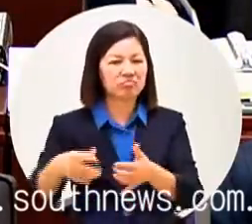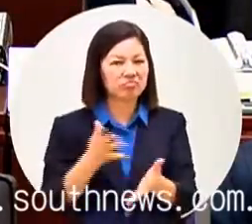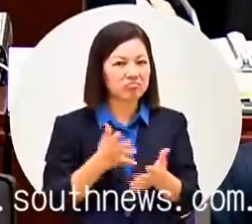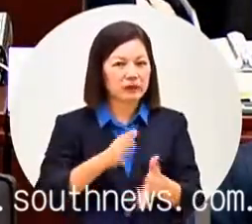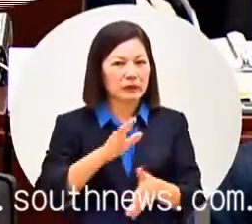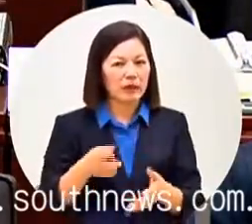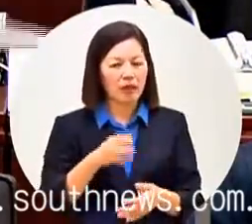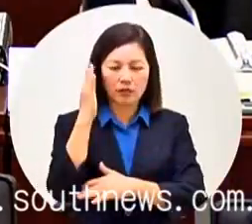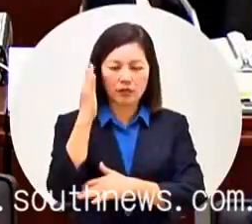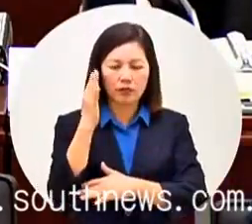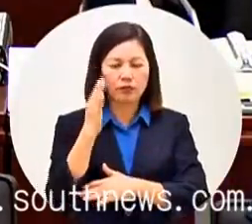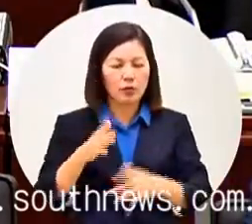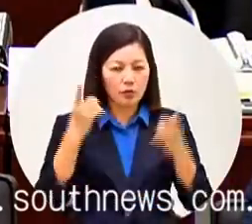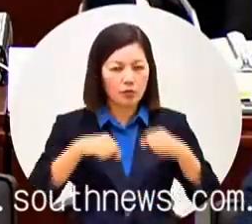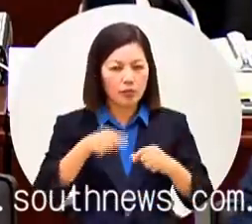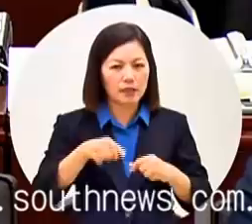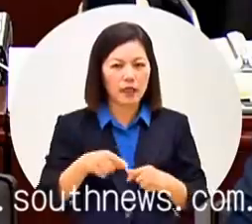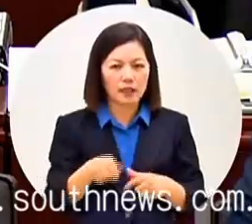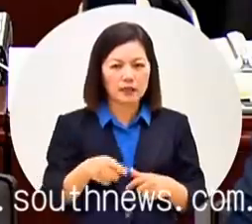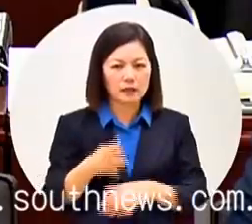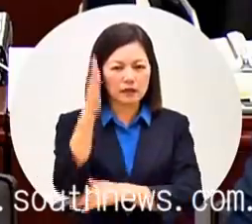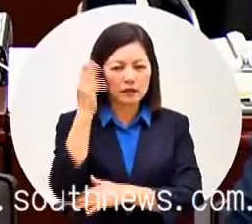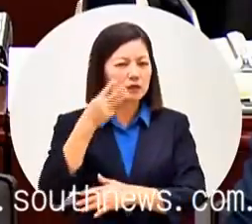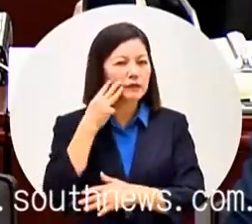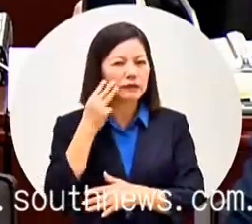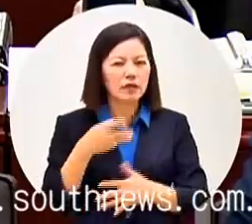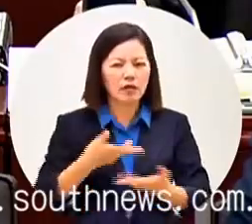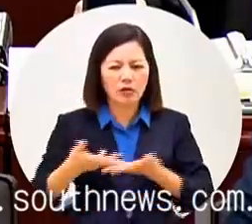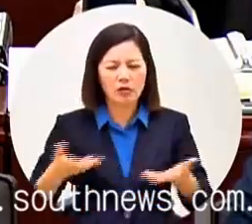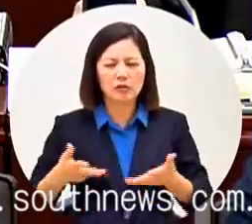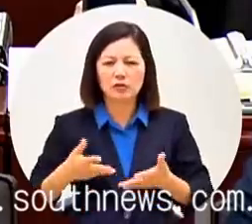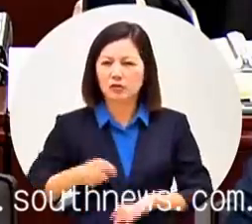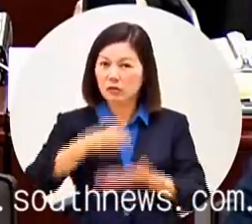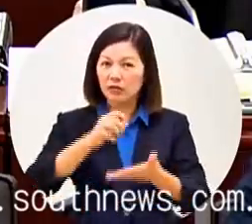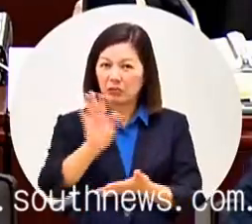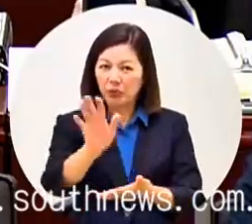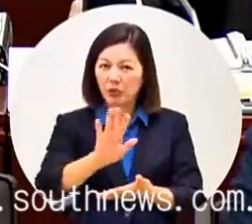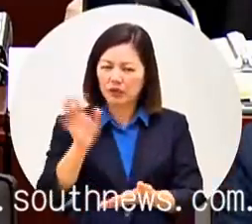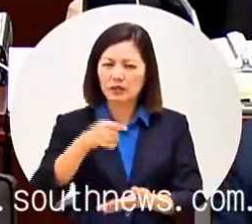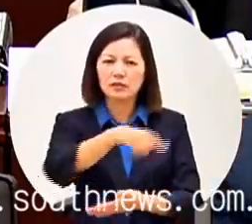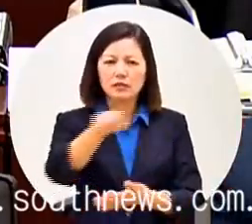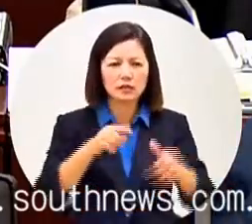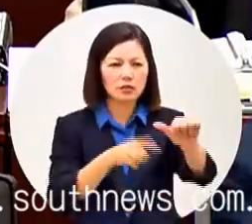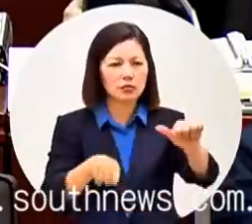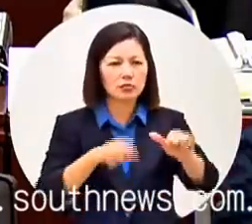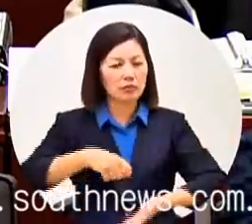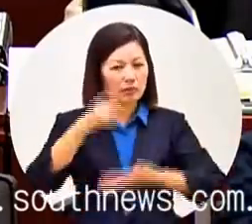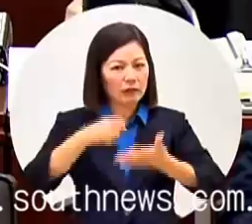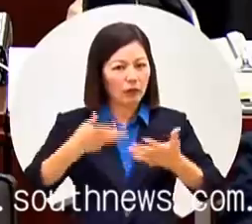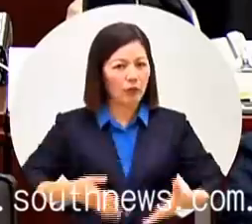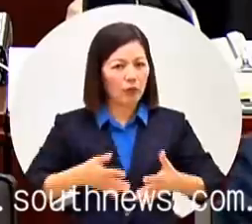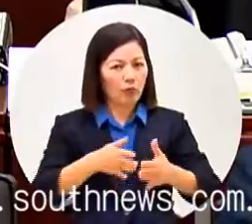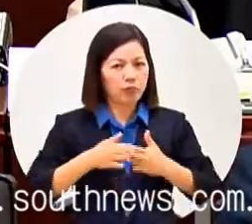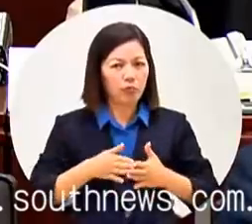正的答案，提供给各位意识形态的问题。但是各位提这个问题是这么的重大，我也不得不答复。我现在把